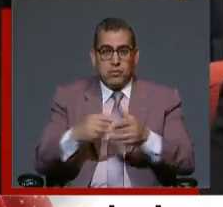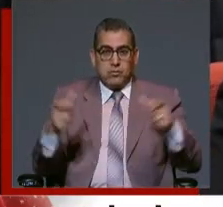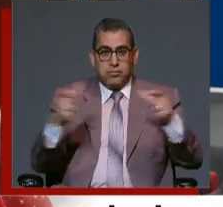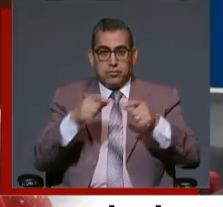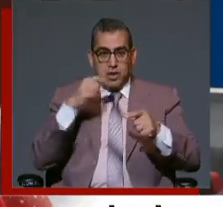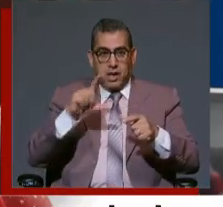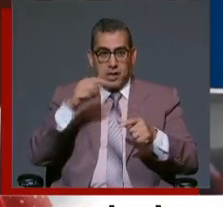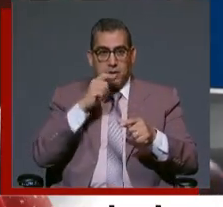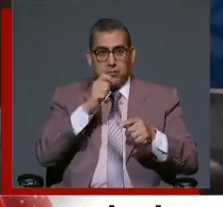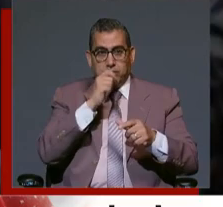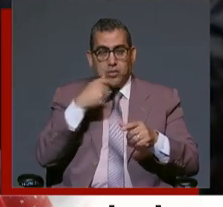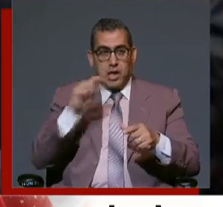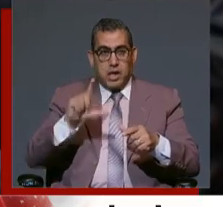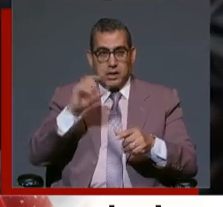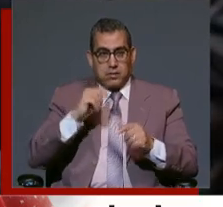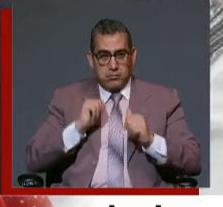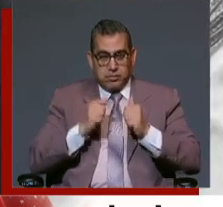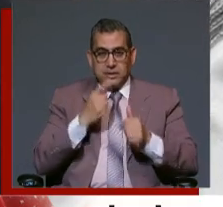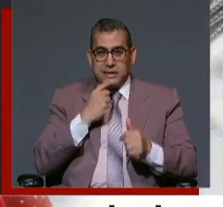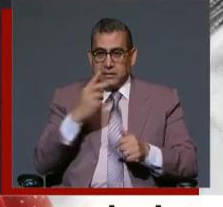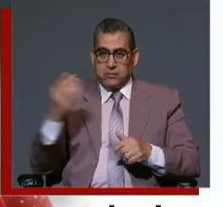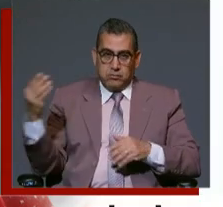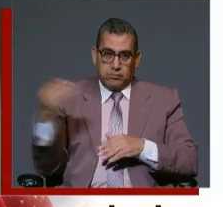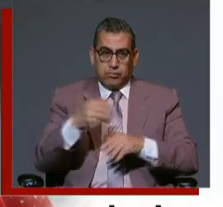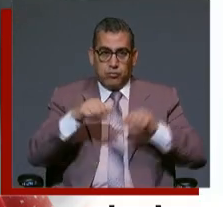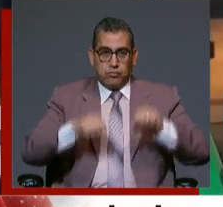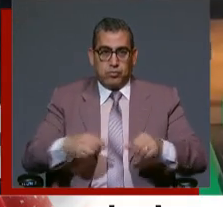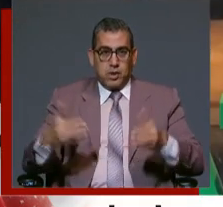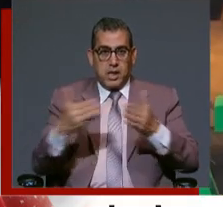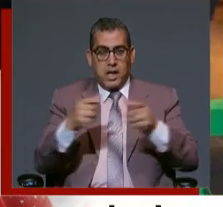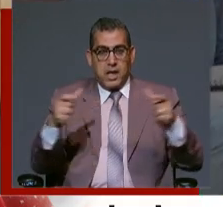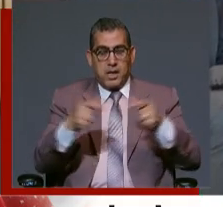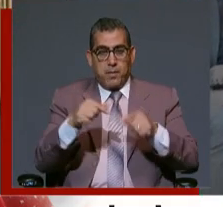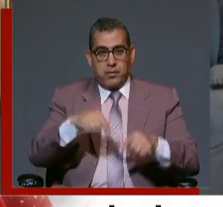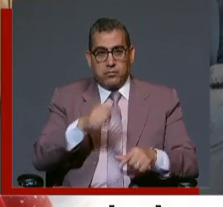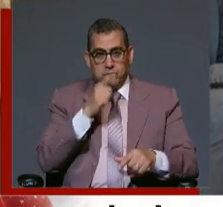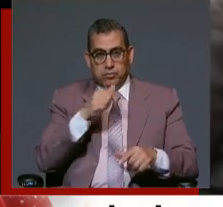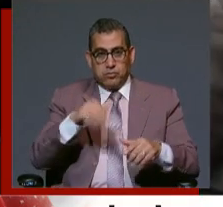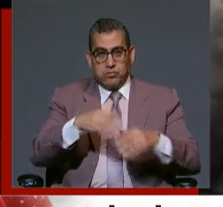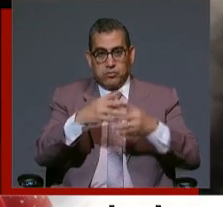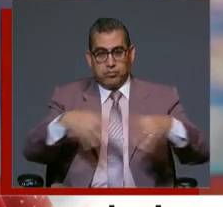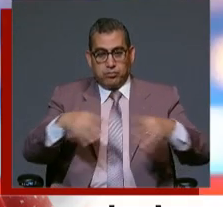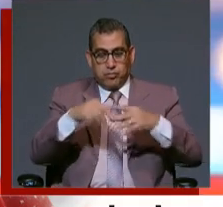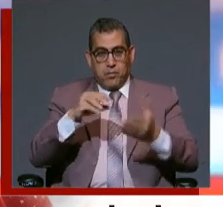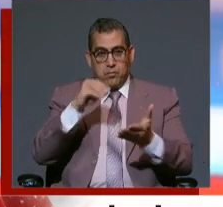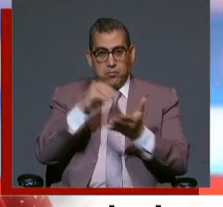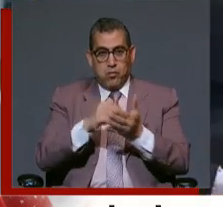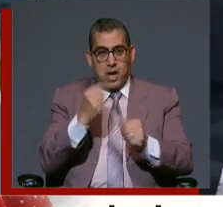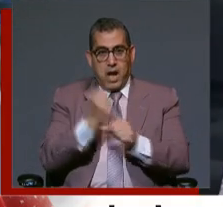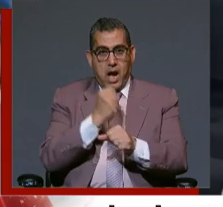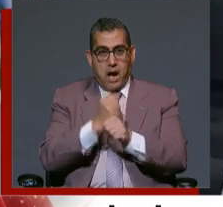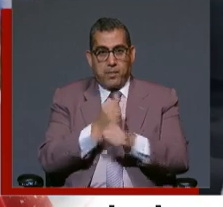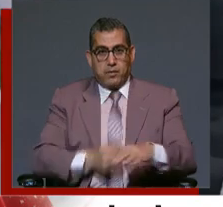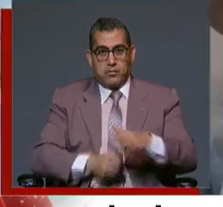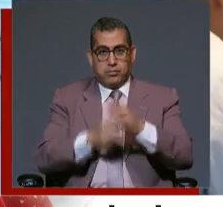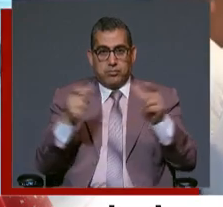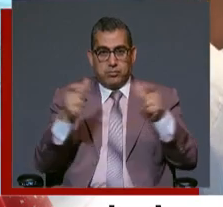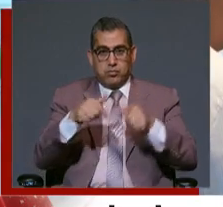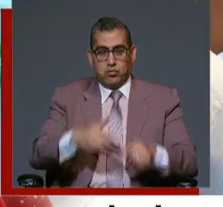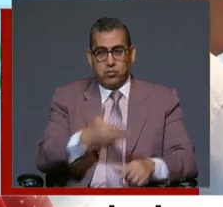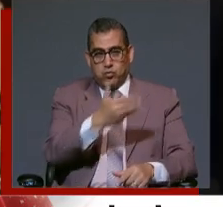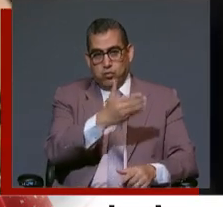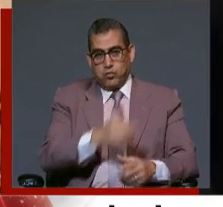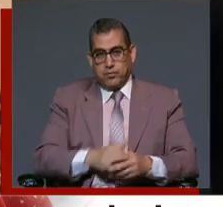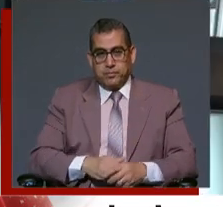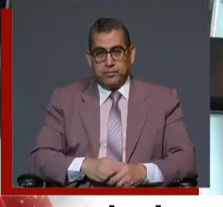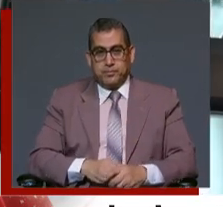عبد الفتاح السيسي على وشك أن يدخل إلى القاعة وبدء أعمال هذه